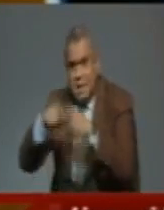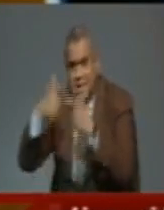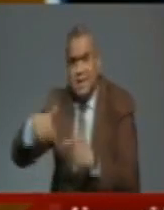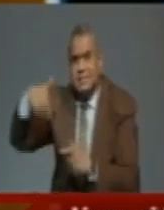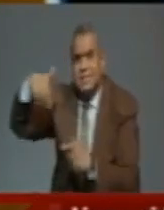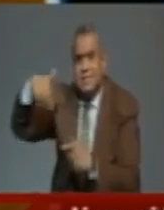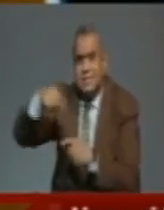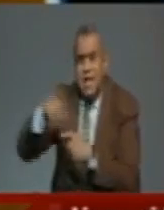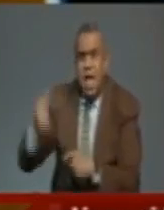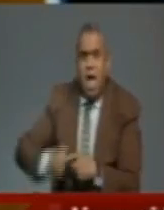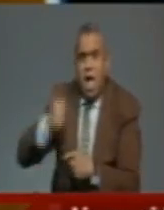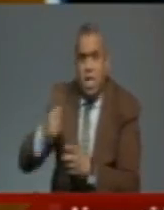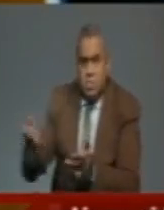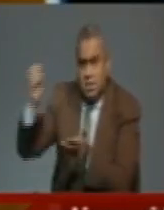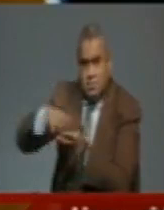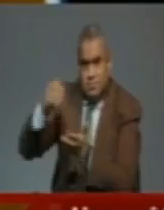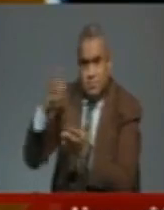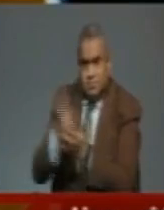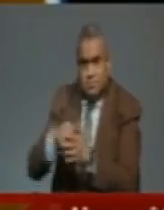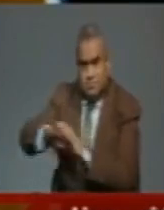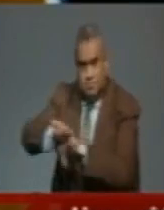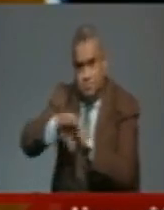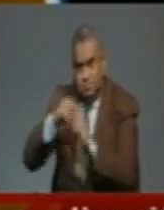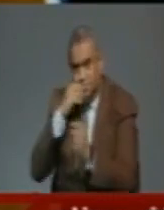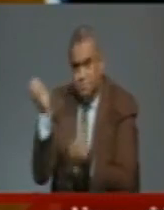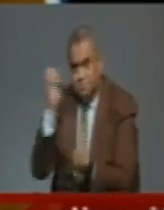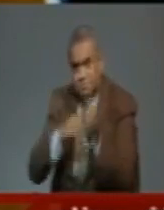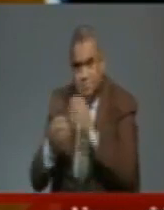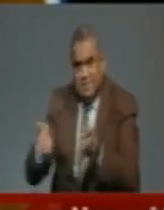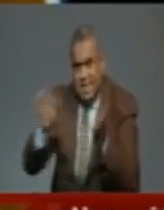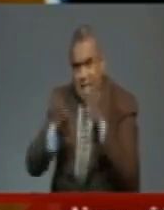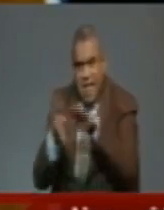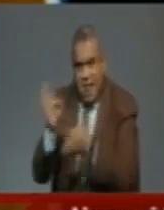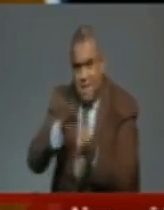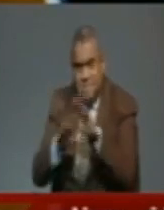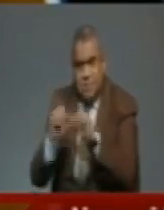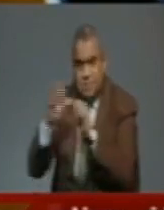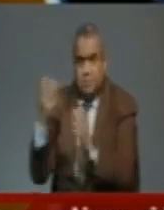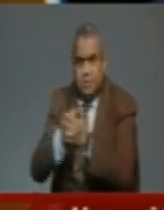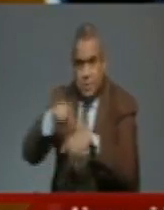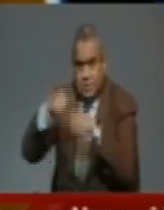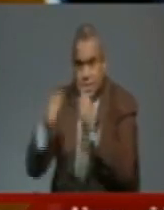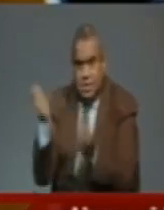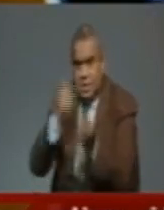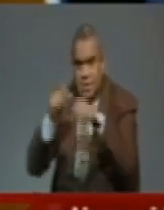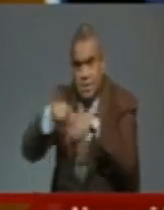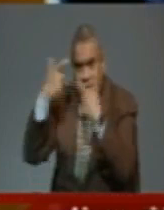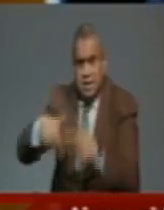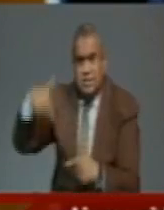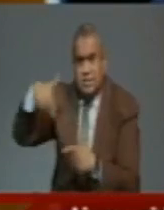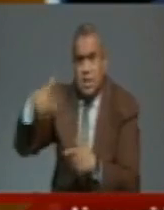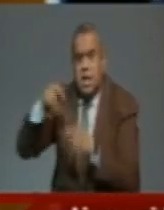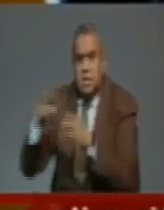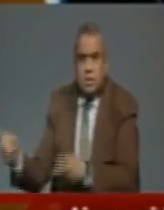بالسكك الحديديه، يعاد تعبئتها وتغليفها وتصنيع جزء منها في المنطقه الصناعيه في 6 اكتوبر وترجع تاني وعاد